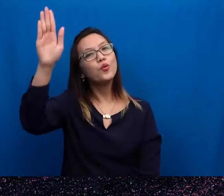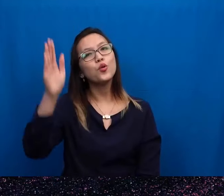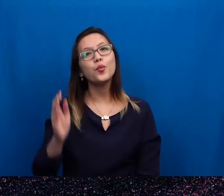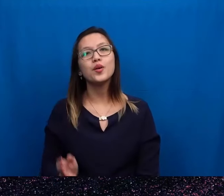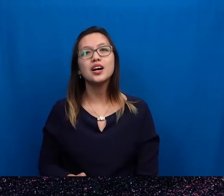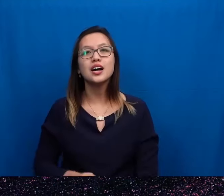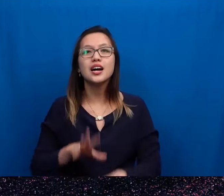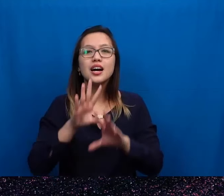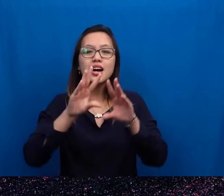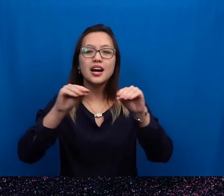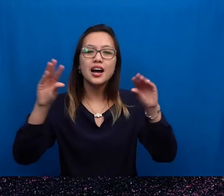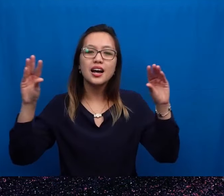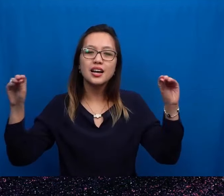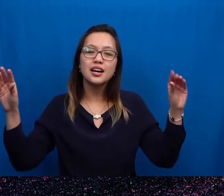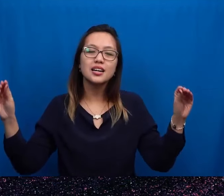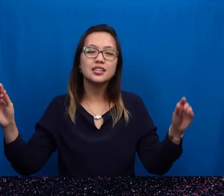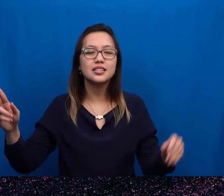Roh-Mu